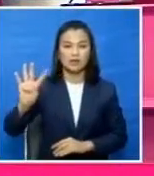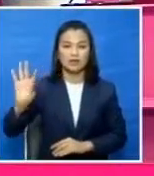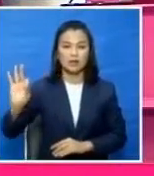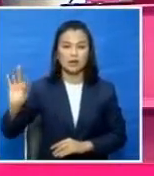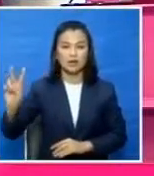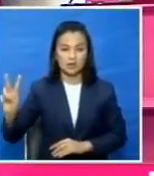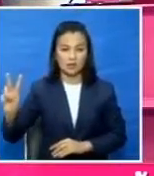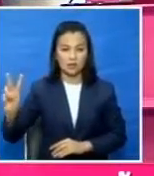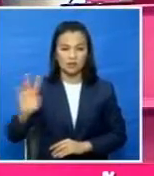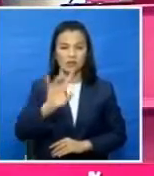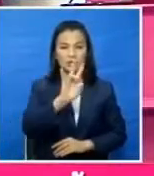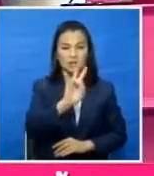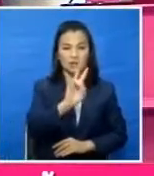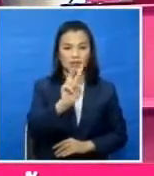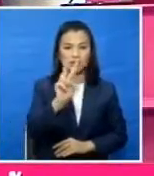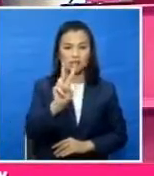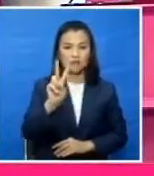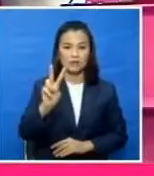7224492